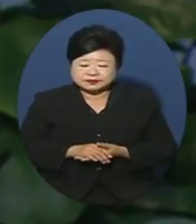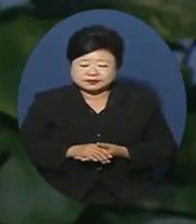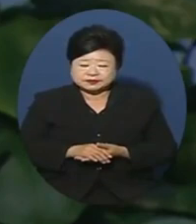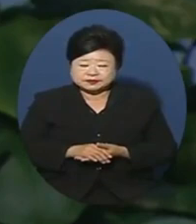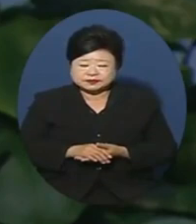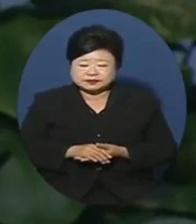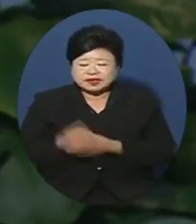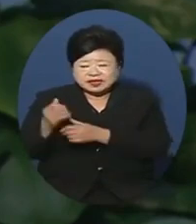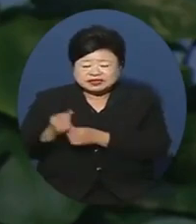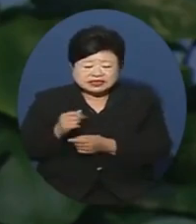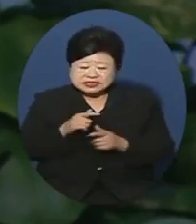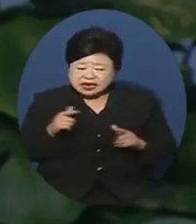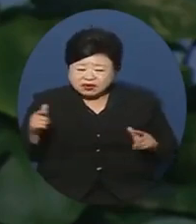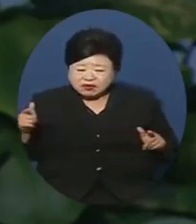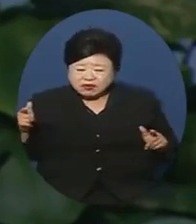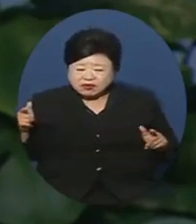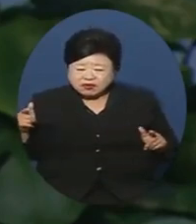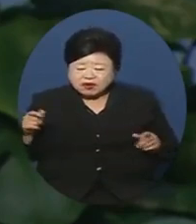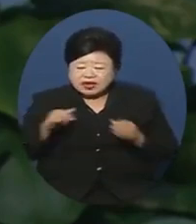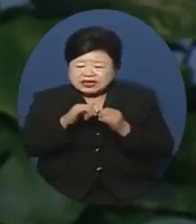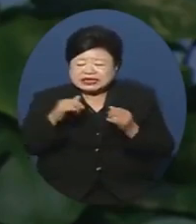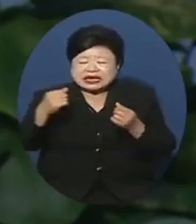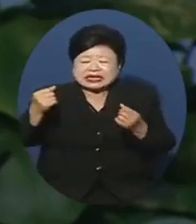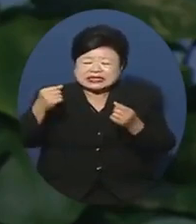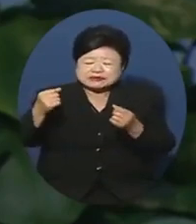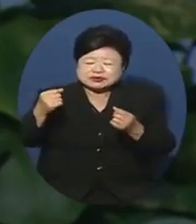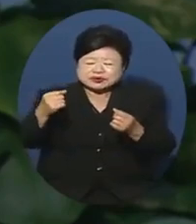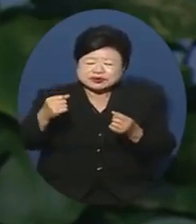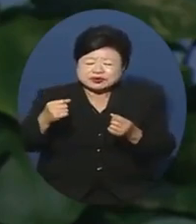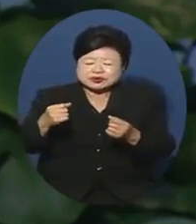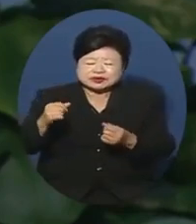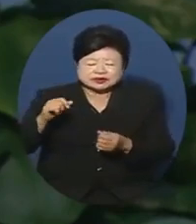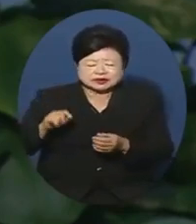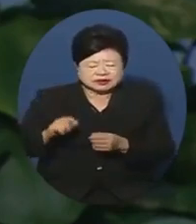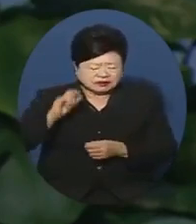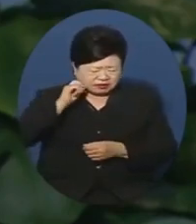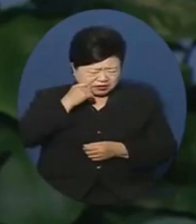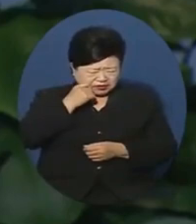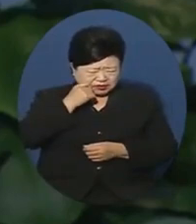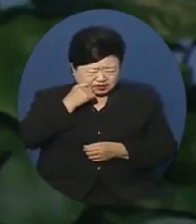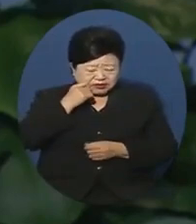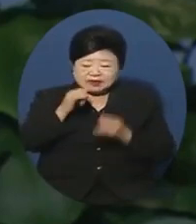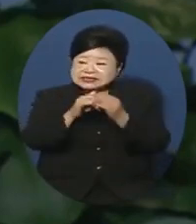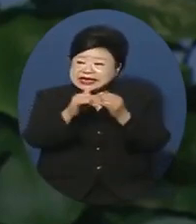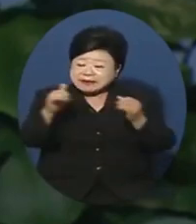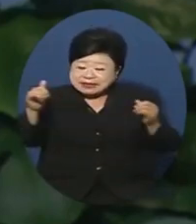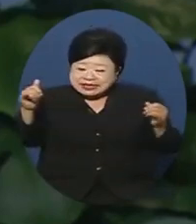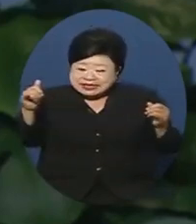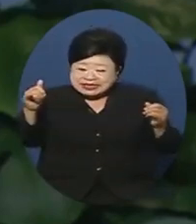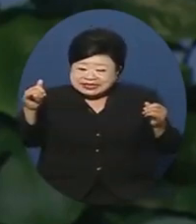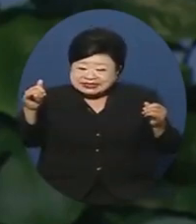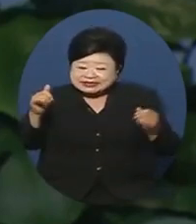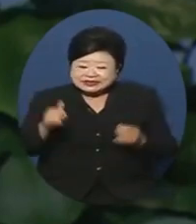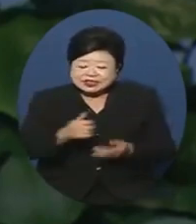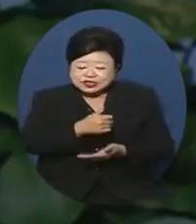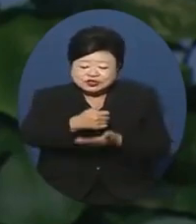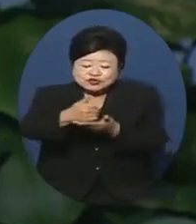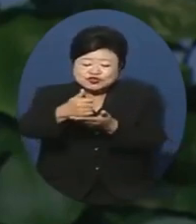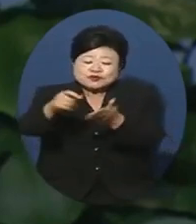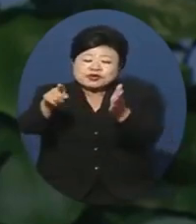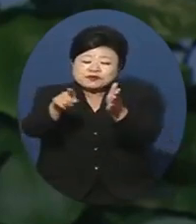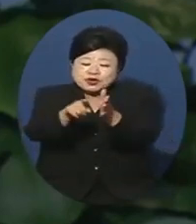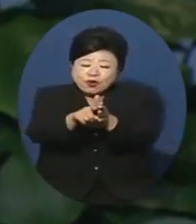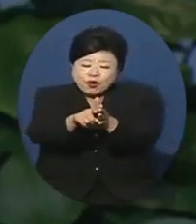의지하지 않고는 인간의 힘으로는 안 되는 것입니다. 여러분, 사람이 주님을 믿고